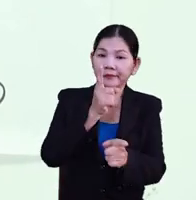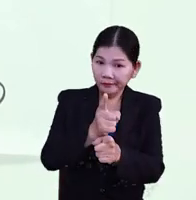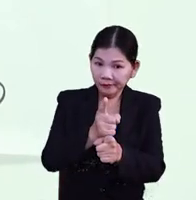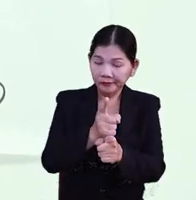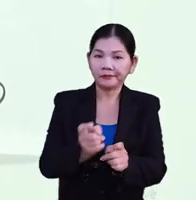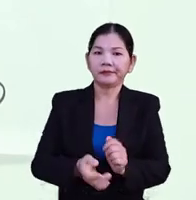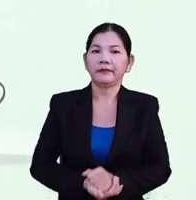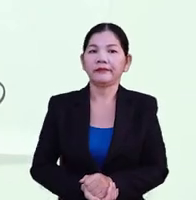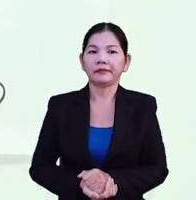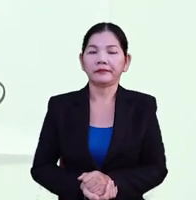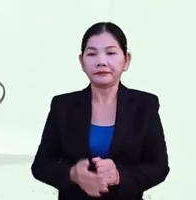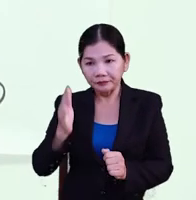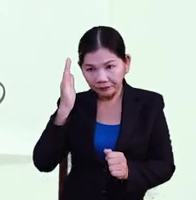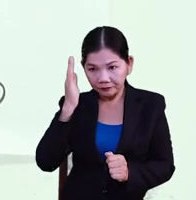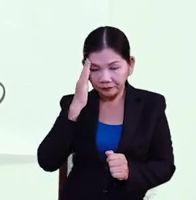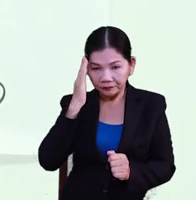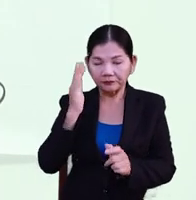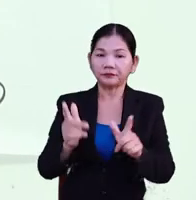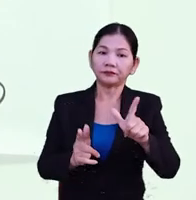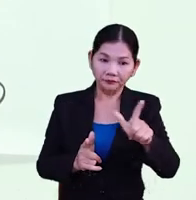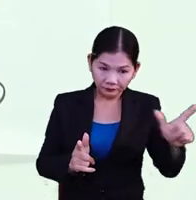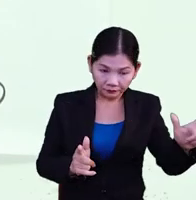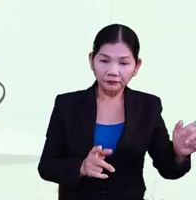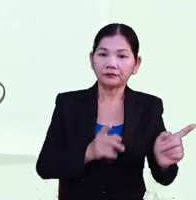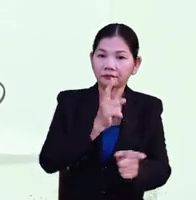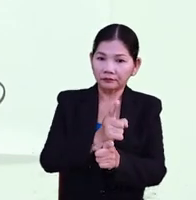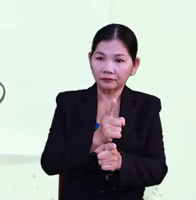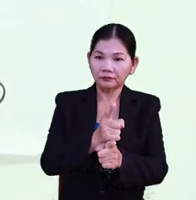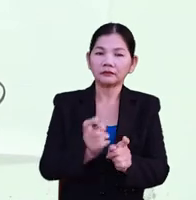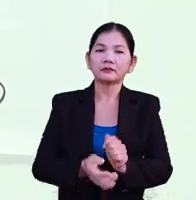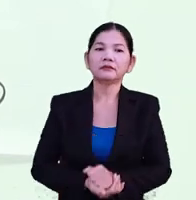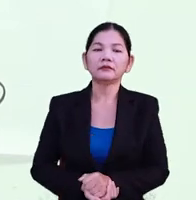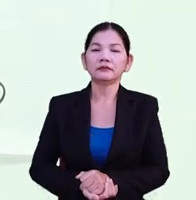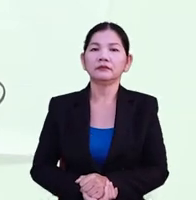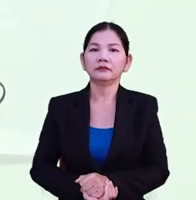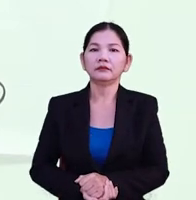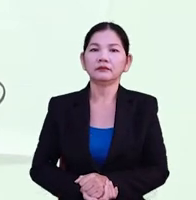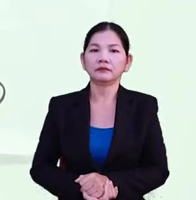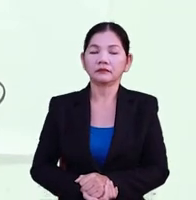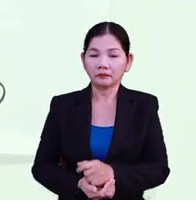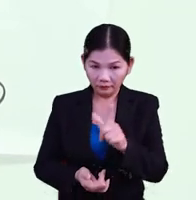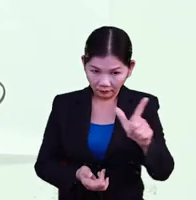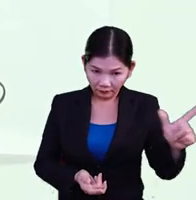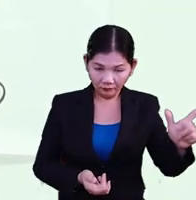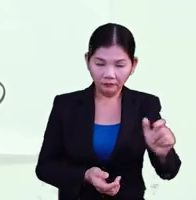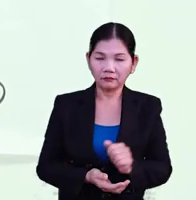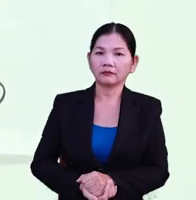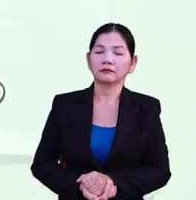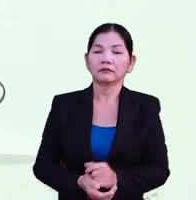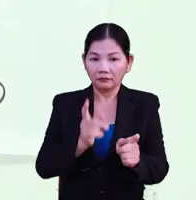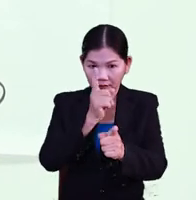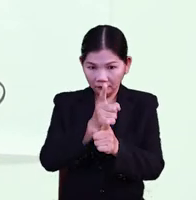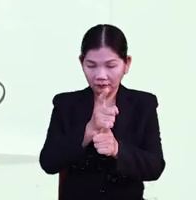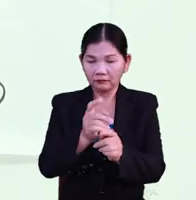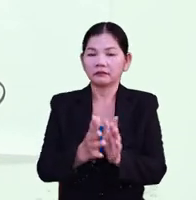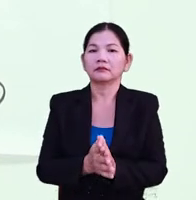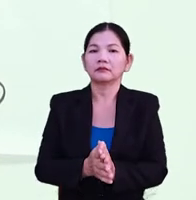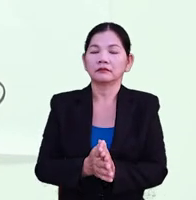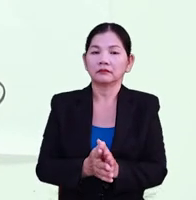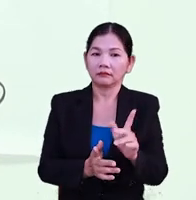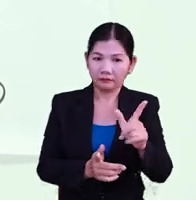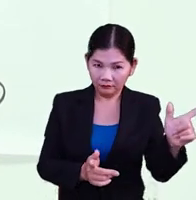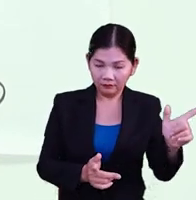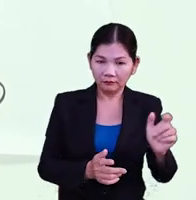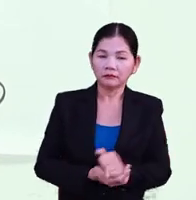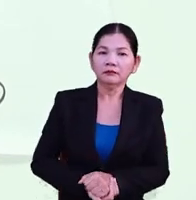ទេកូនយល់ស្របថាឆ្វេងទេកូនចាគឺឆ្វេងណាកូនណាពិតជា